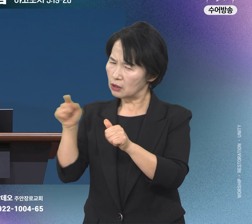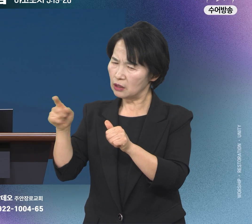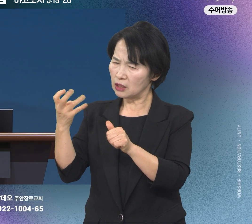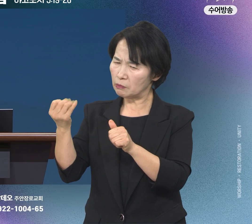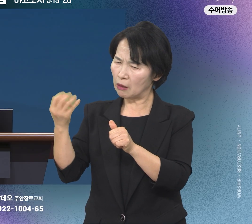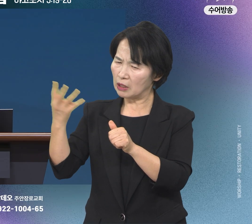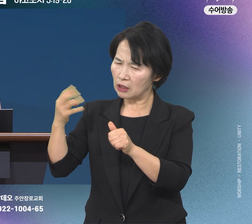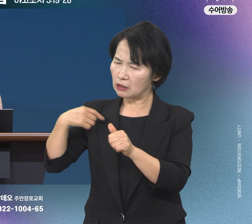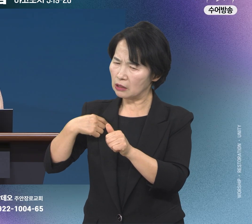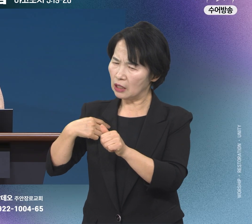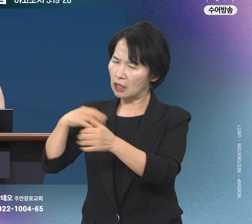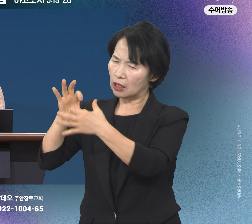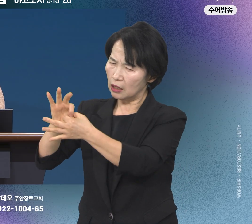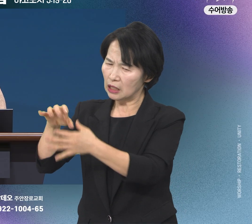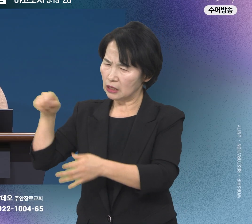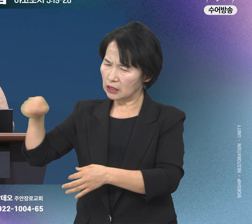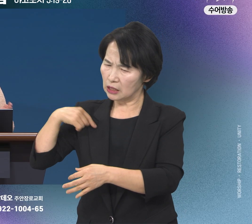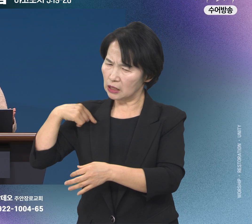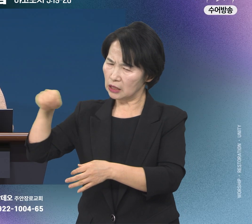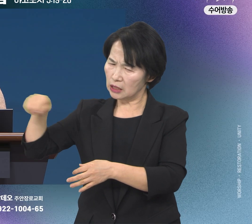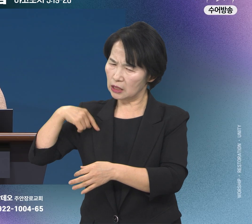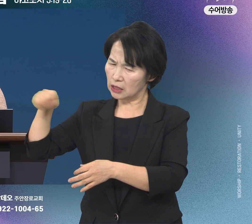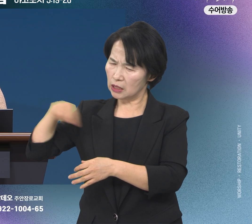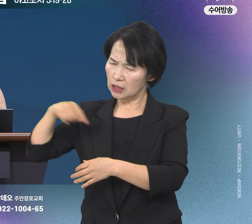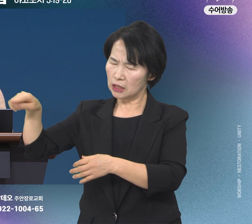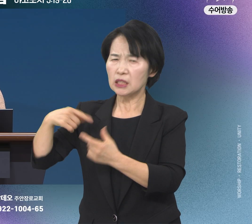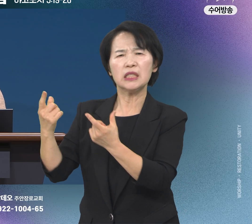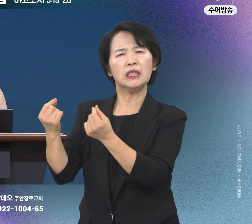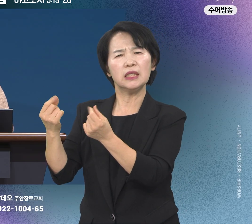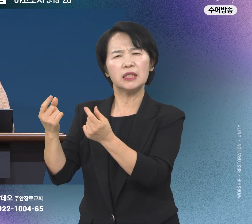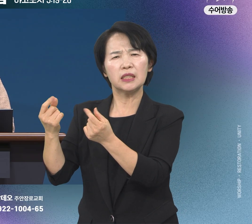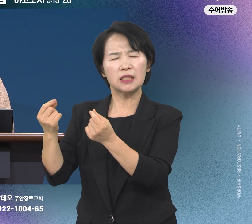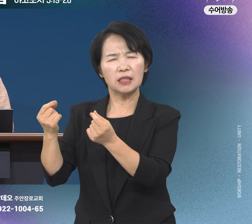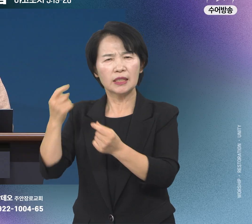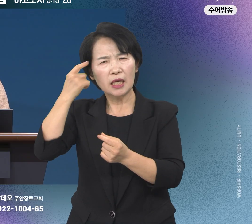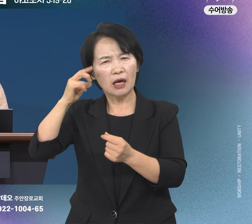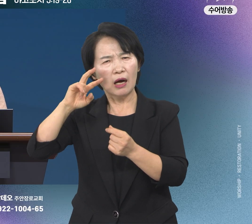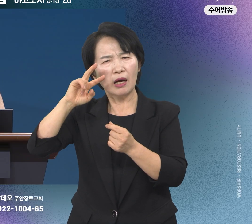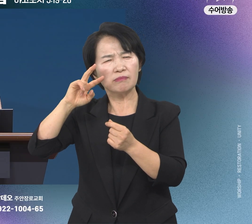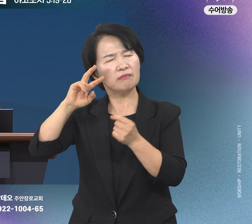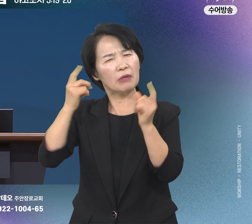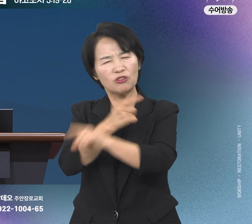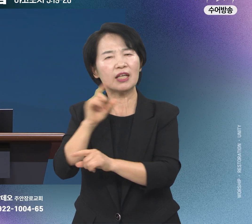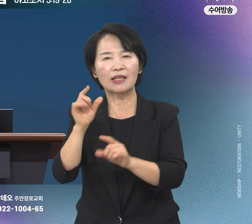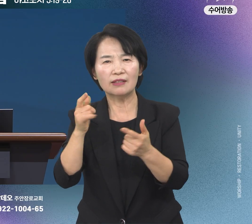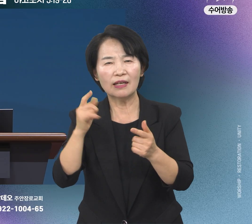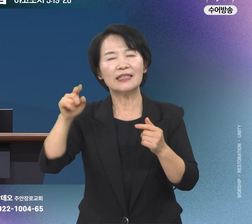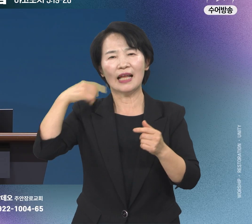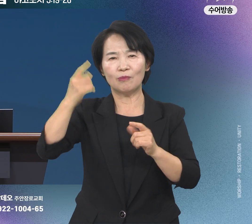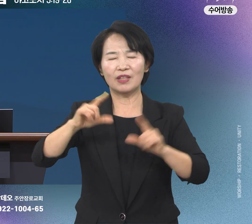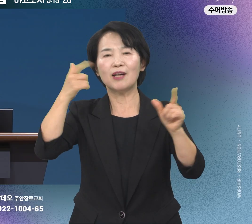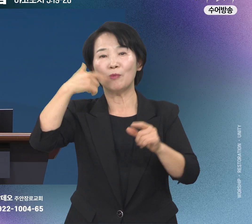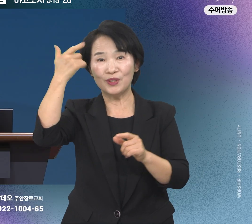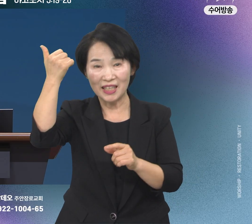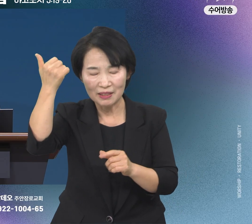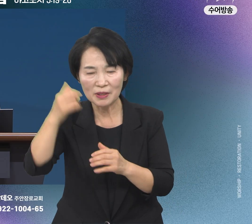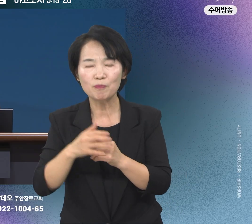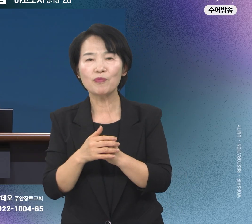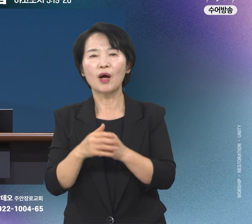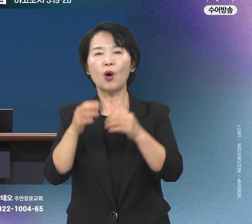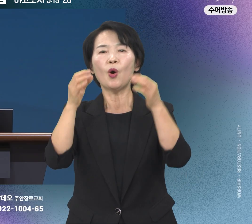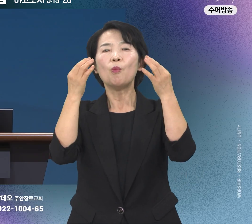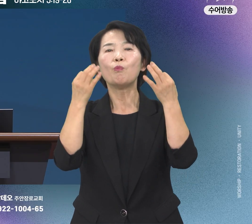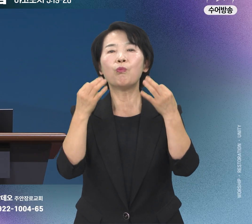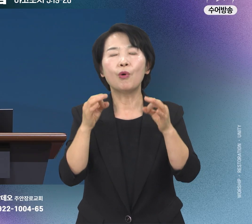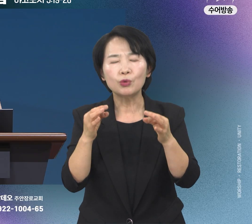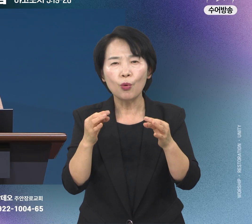않아 생각했습니다. 근데 그 다음 날에 이제 후속 교육을 맡아주시는 이 목사님이 예수님께서 비유하신 포도 품꾼들의